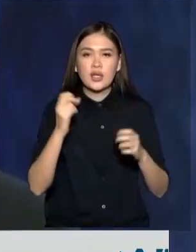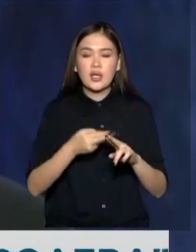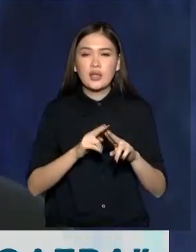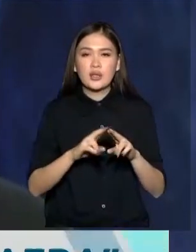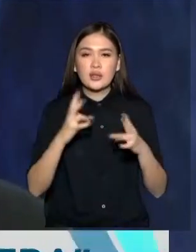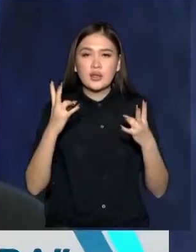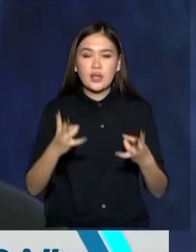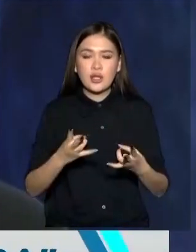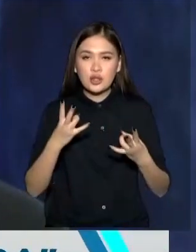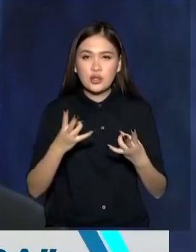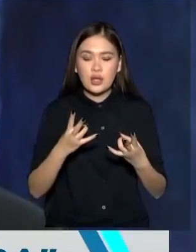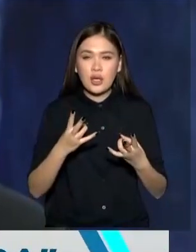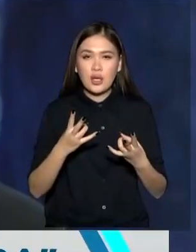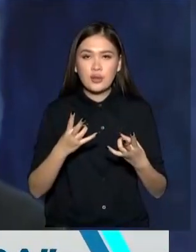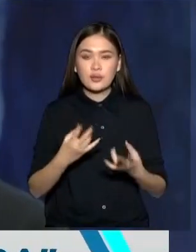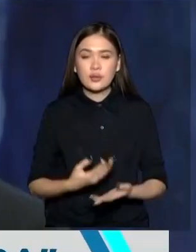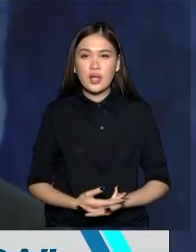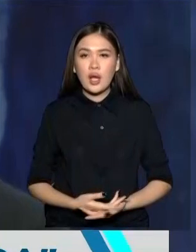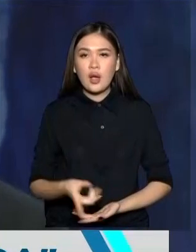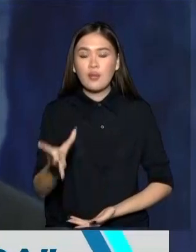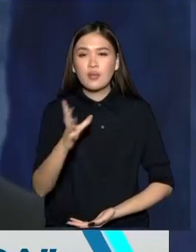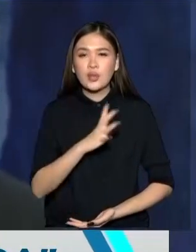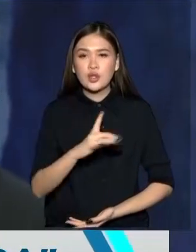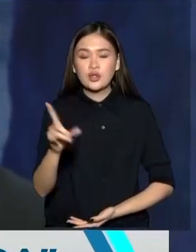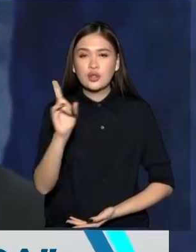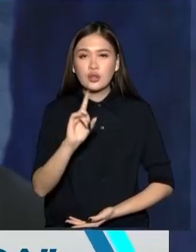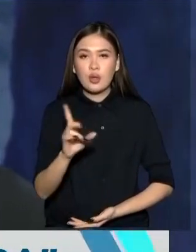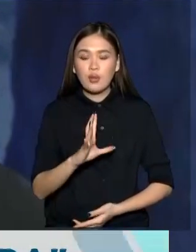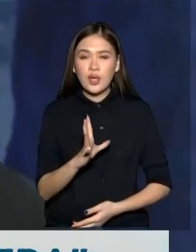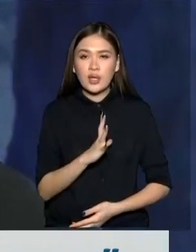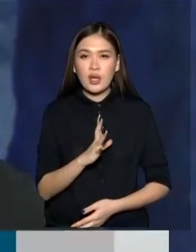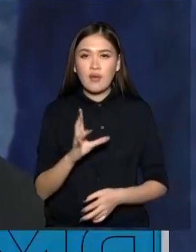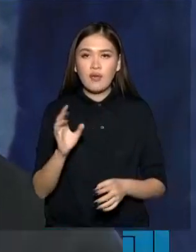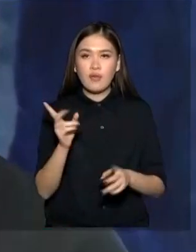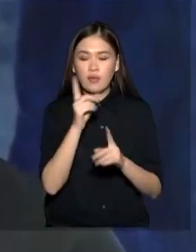вот чтобы было достоверность волшебства